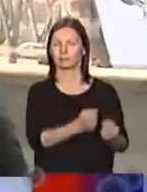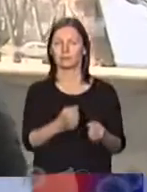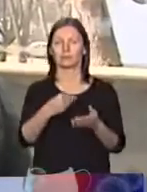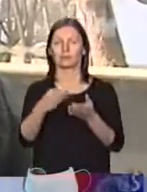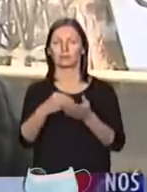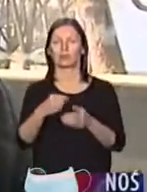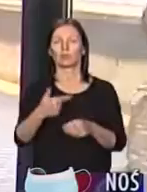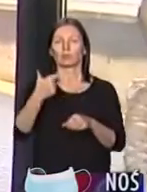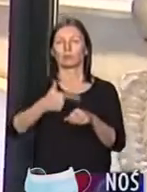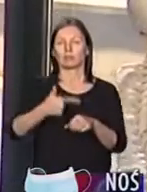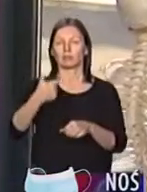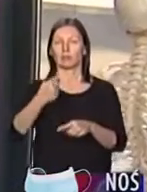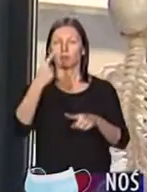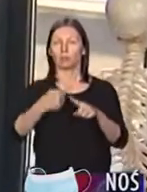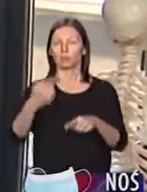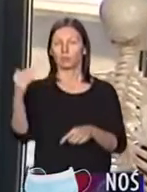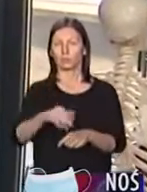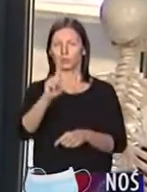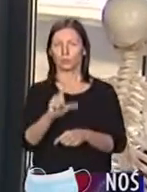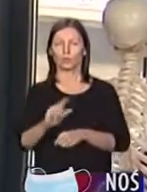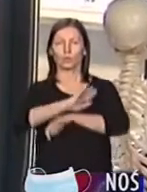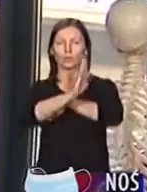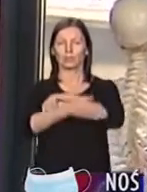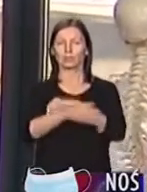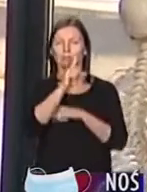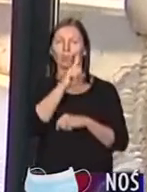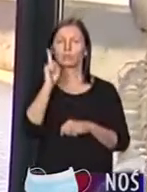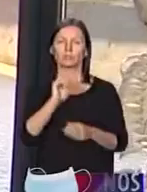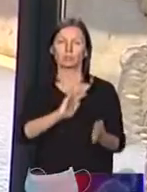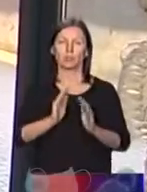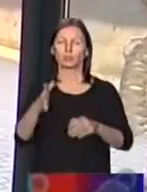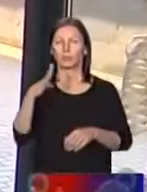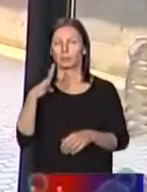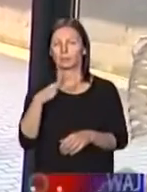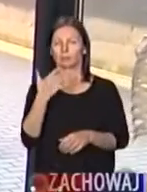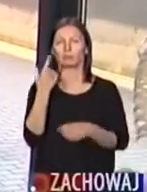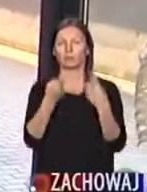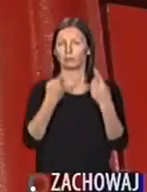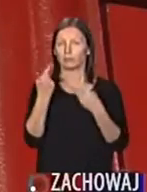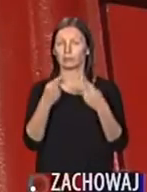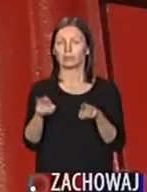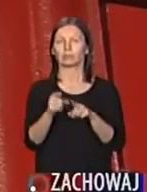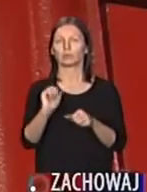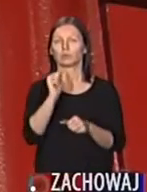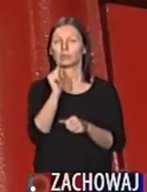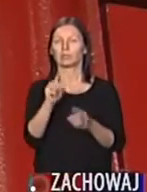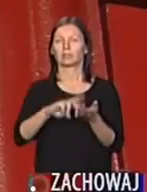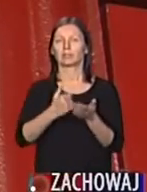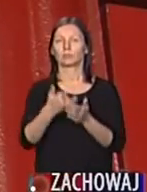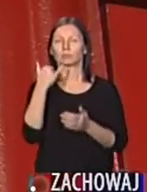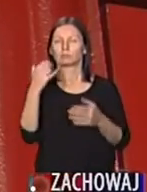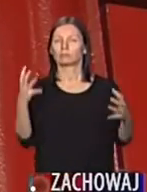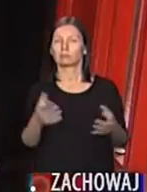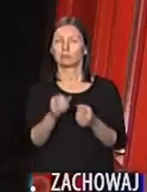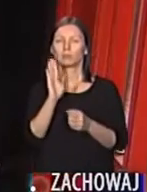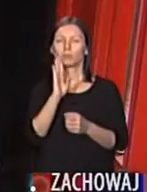kosztowało 22,5 tysiąca złotych. Koszalińscy społecznicy dbający o bezpieczeństwo liczą, że taka niecodzienna budka życia szybko